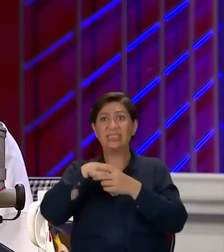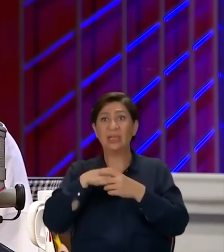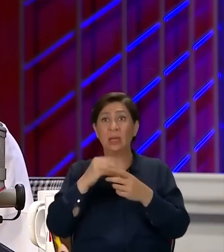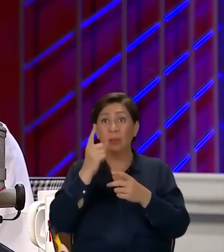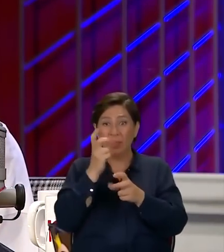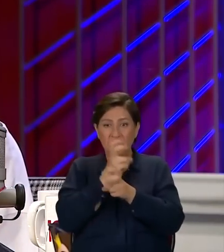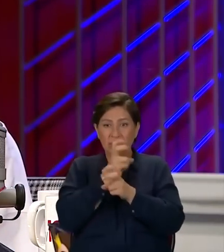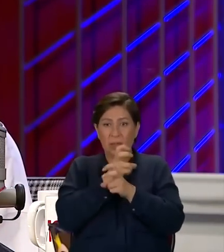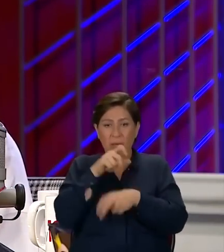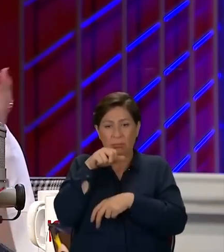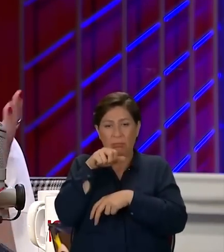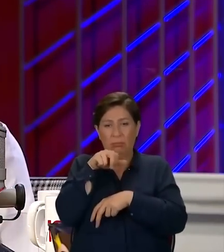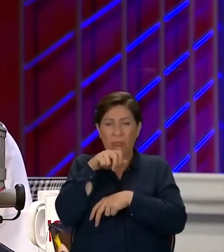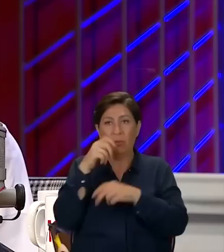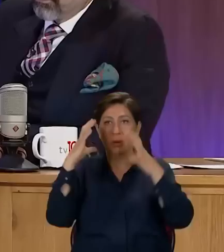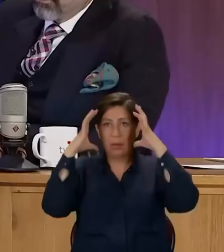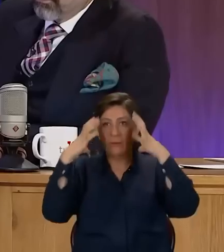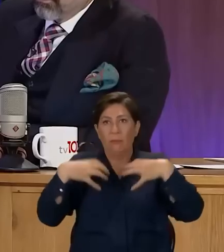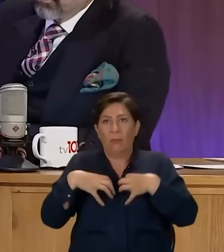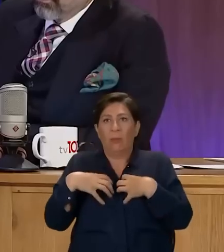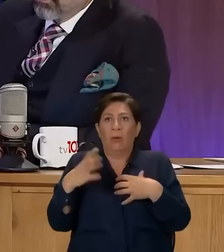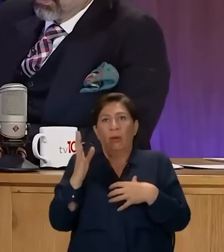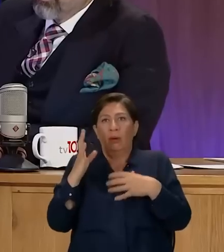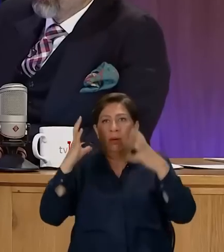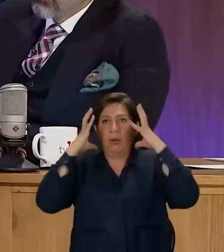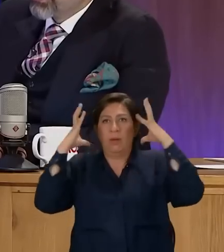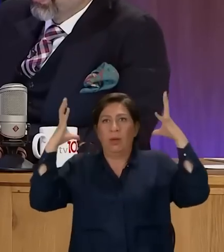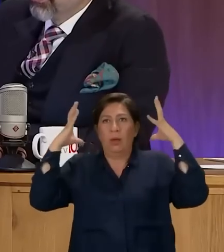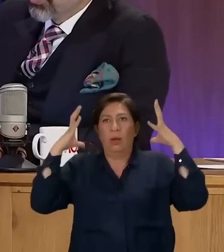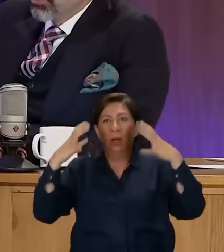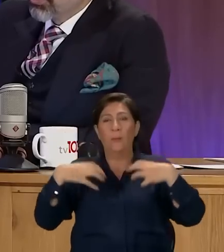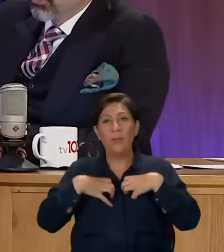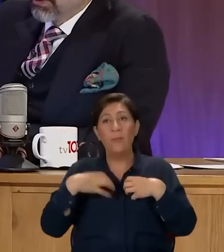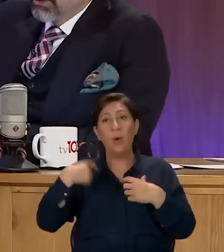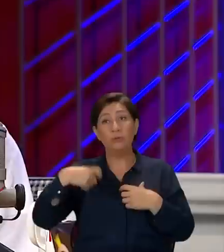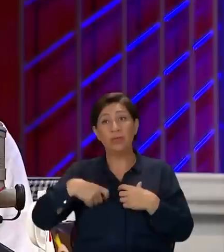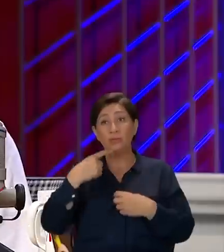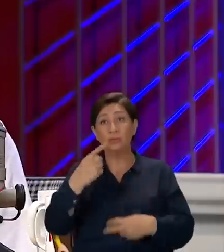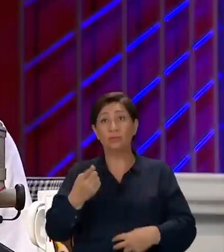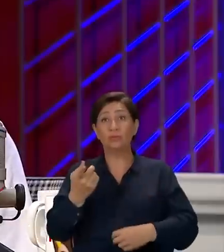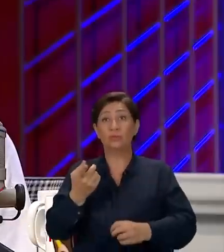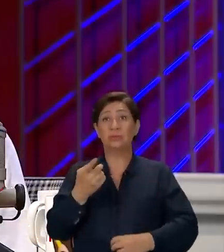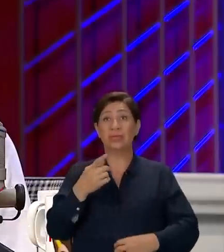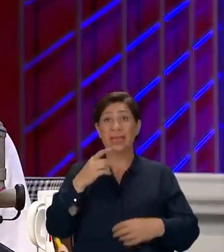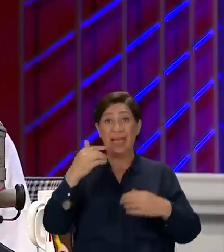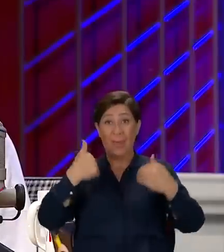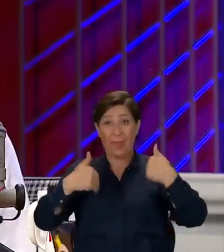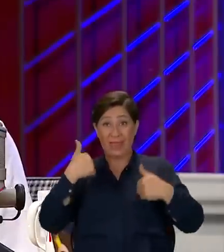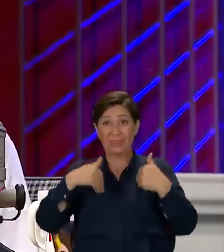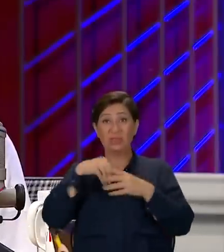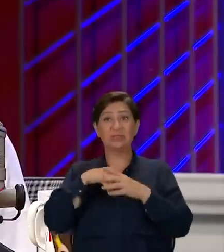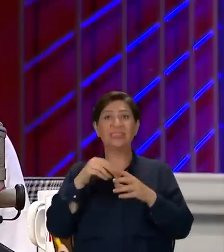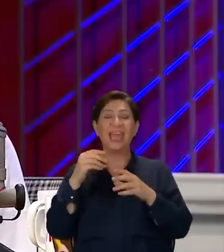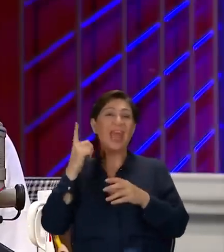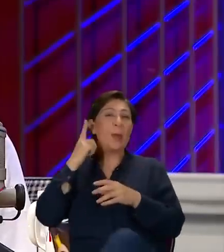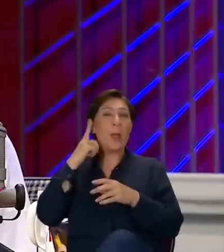bir iskeletim. Sadece kafa ve memeyim. Kafa büyük. Onu memeyi da sonradan yaptırdım diye. Memeyi özellikle mi söylüyorsun burada? Yani yaptırdığın için söylüyorsun.